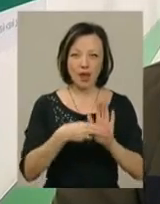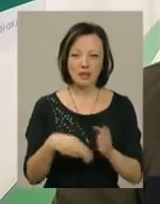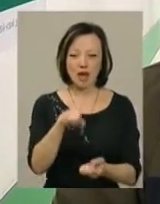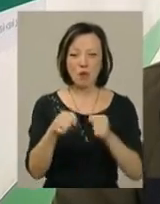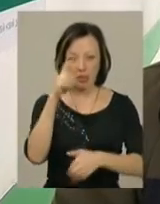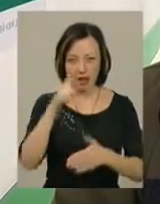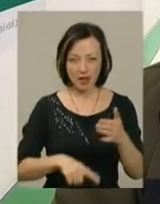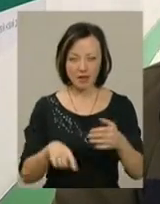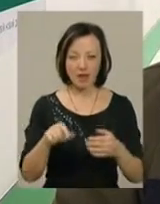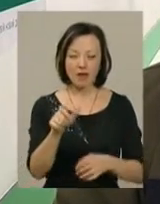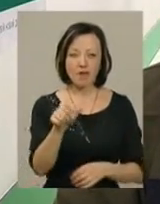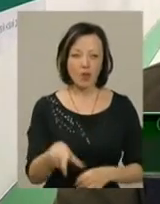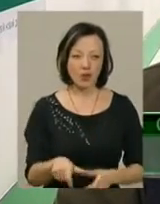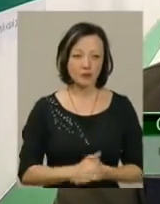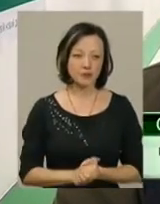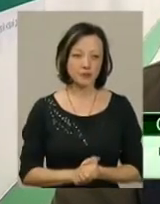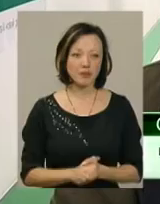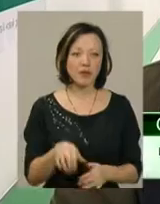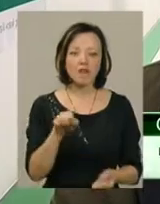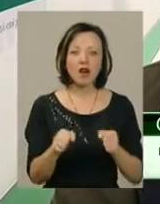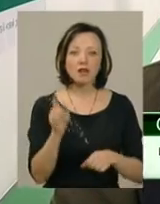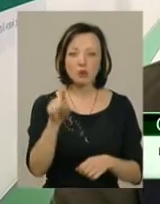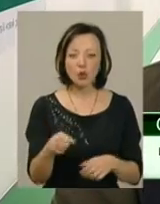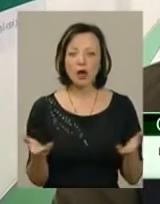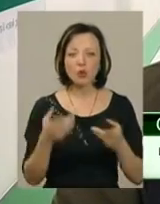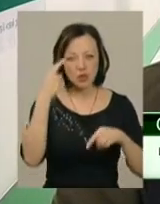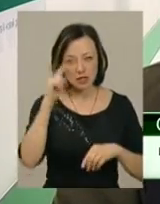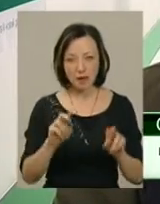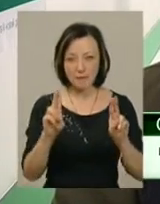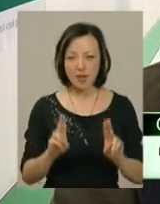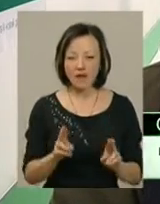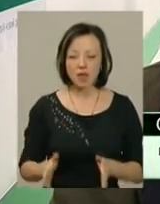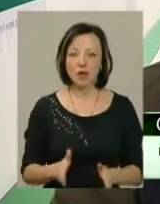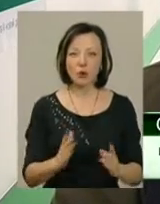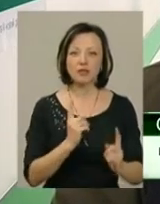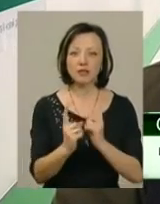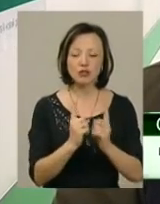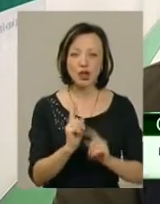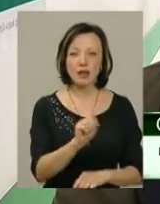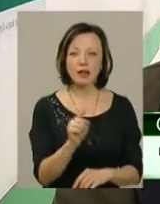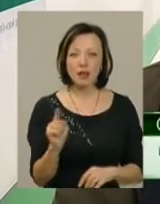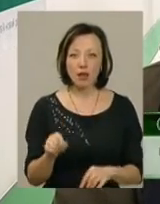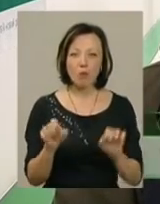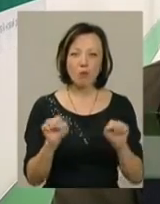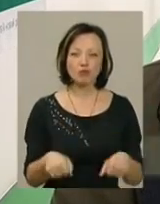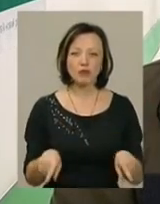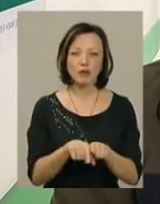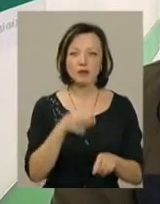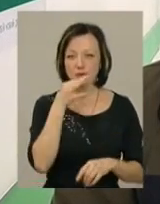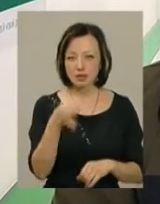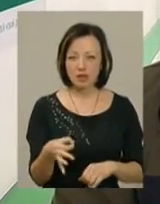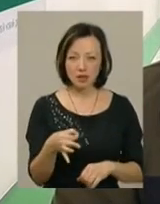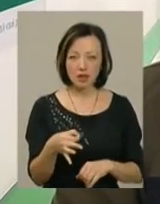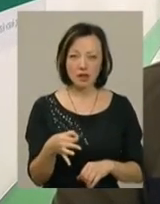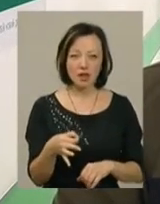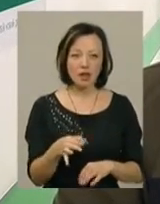водій». Наверное, тут водитель, который знает правила дорожного движения, их, можно так сказать,